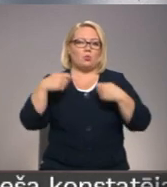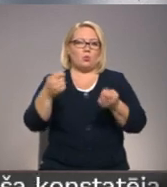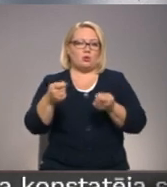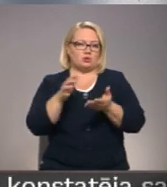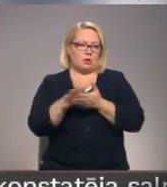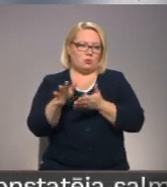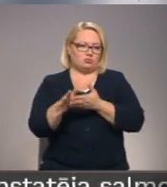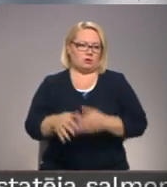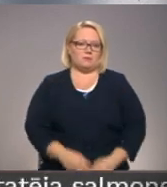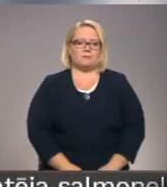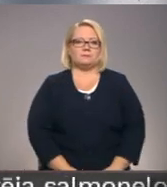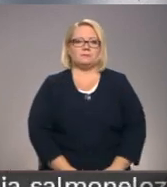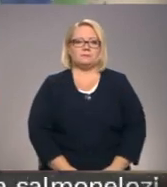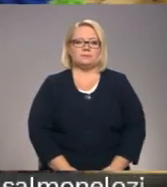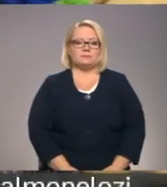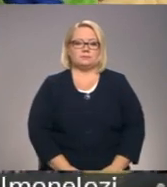to Kurzemes televīzija.